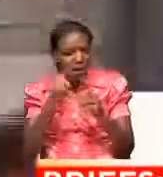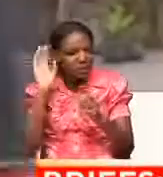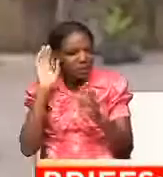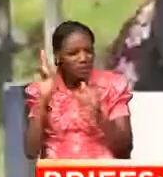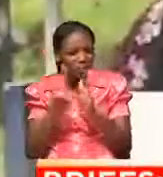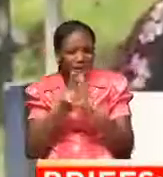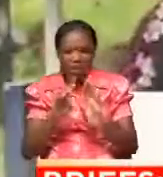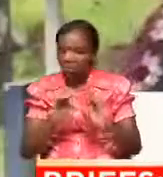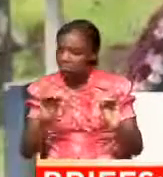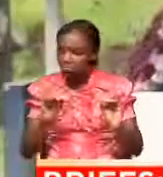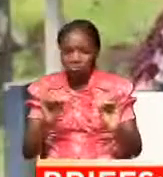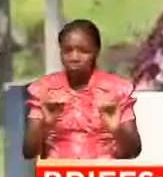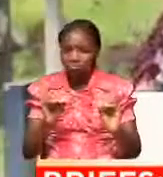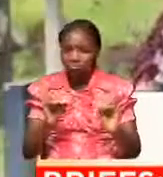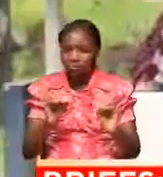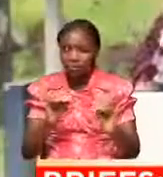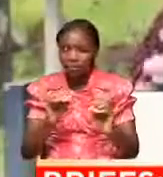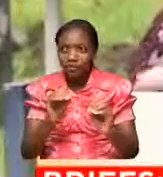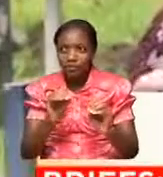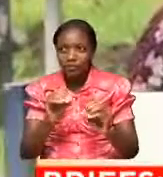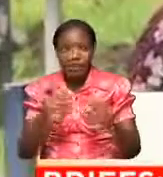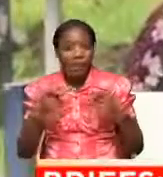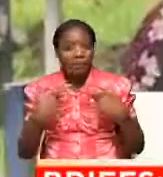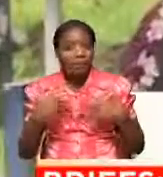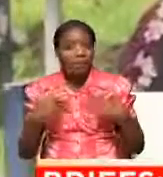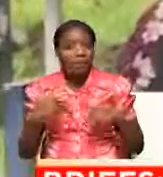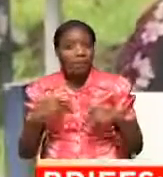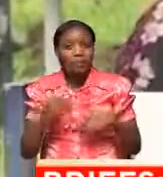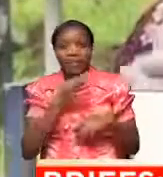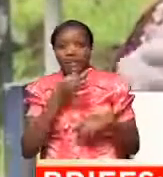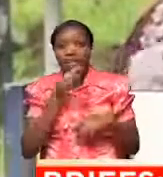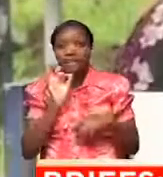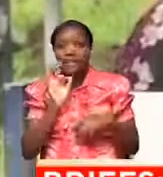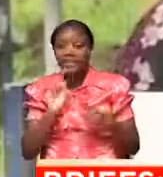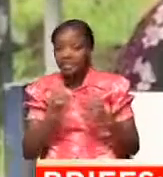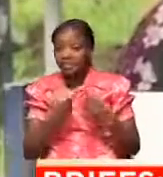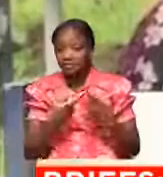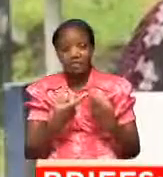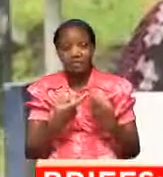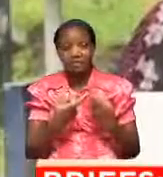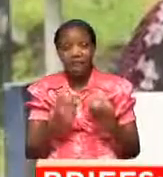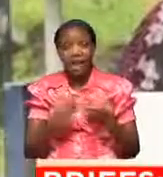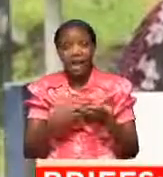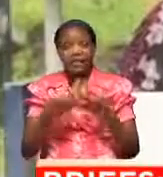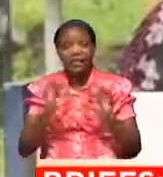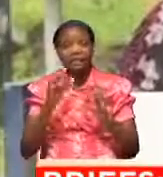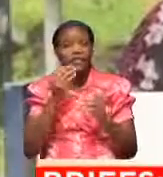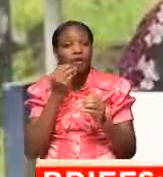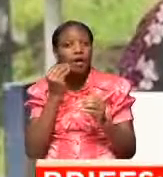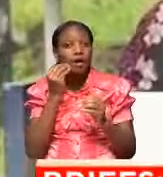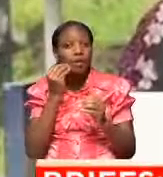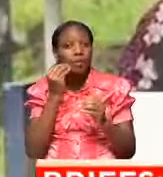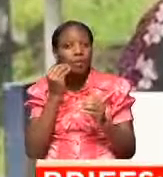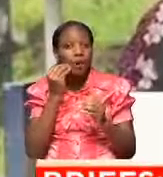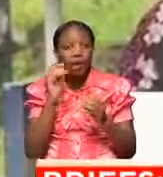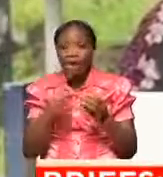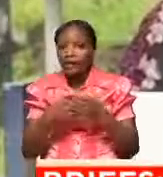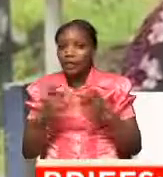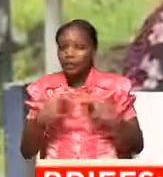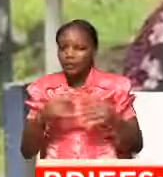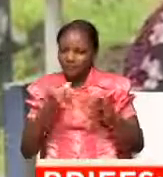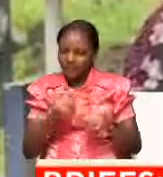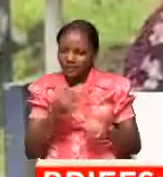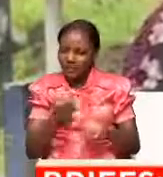containment measures. Kila mtu afungua maadhini kivyake, na lau kama tuko nyumbani tuwakaa na watu ambao hawatoki ndani ya